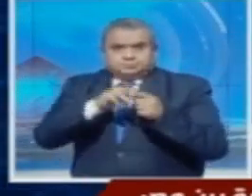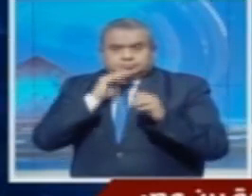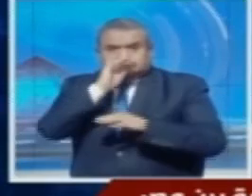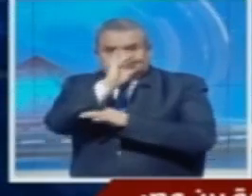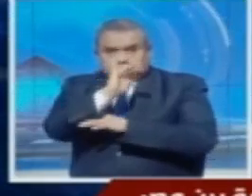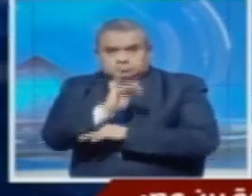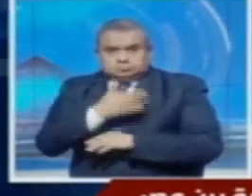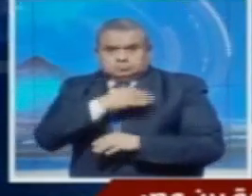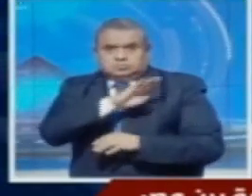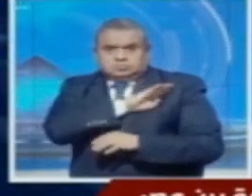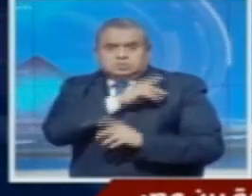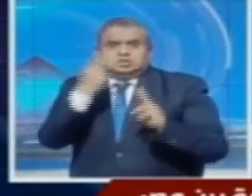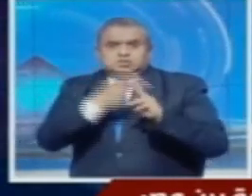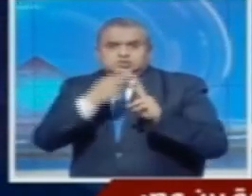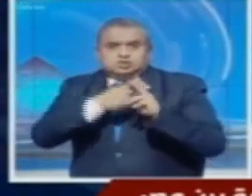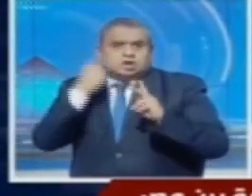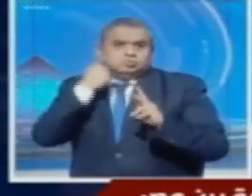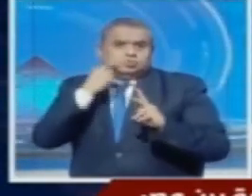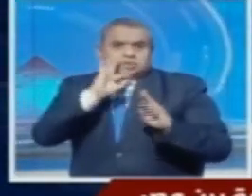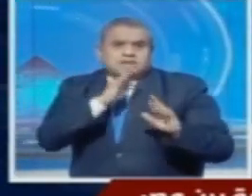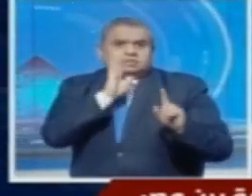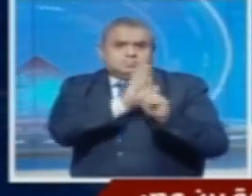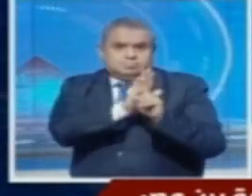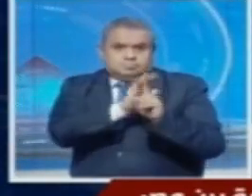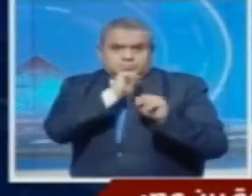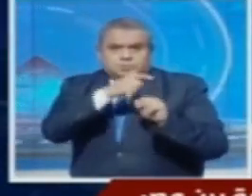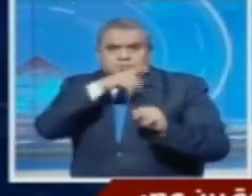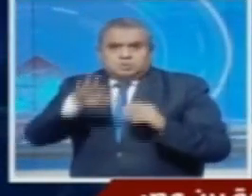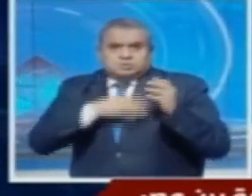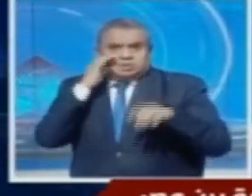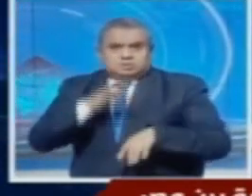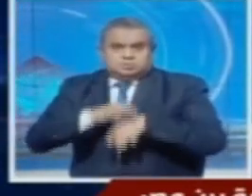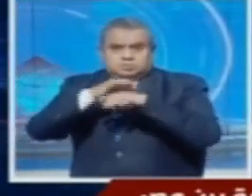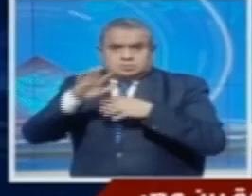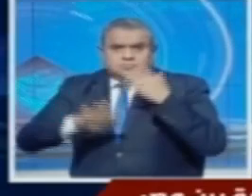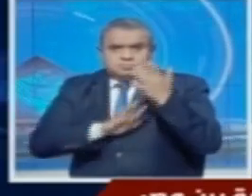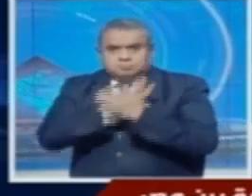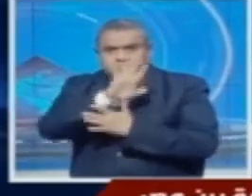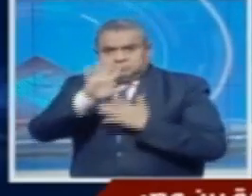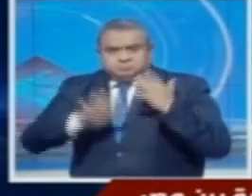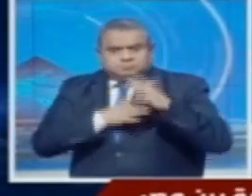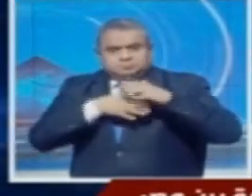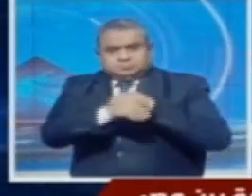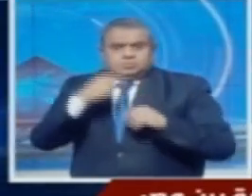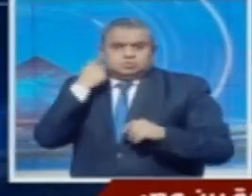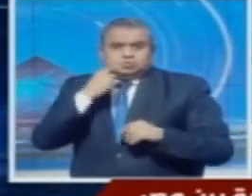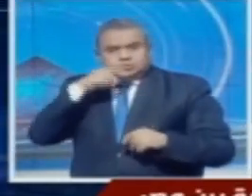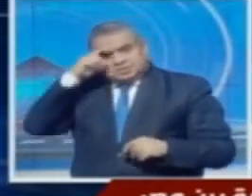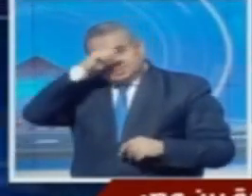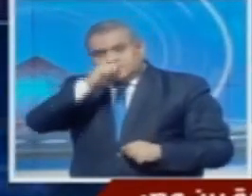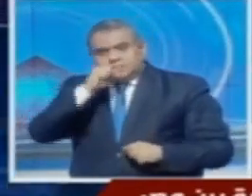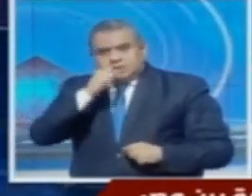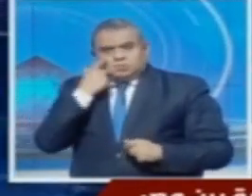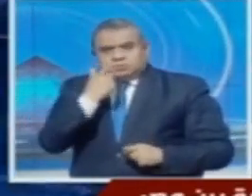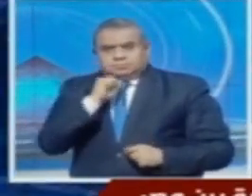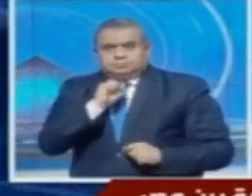وذلك على نحو يراعي مصالح الشعب السوداني في هذا الصدد والأوضاع الإنسانية المتدهورة التي يعاني منها.